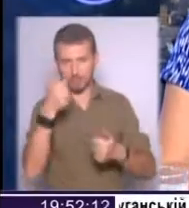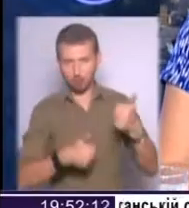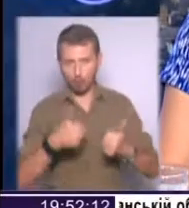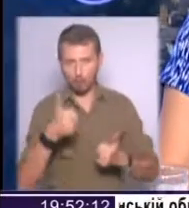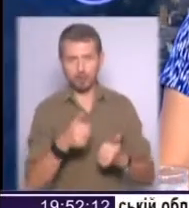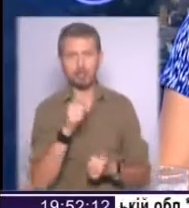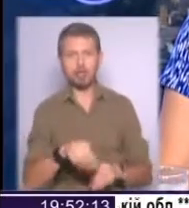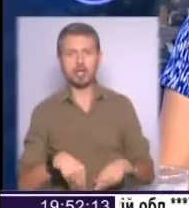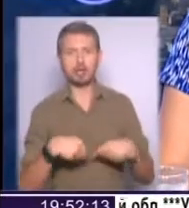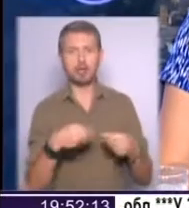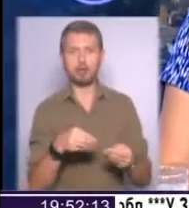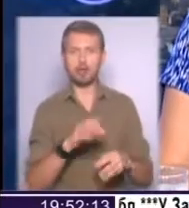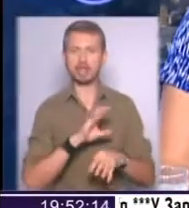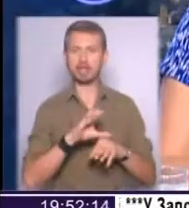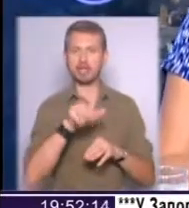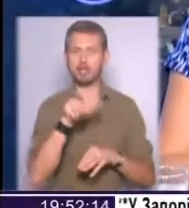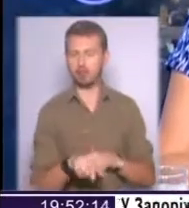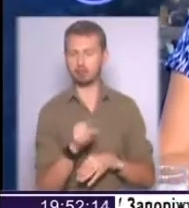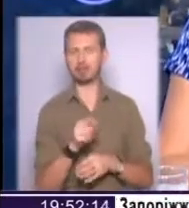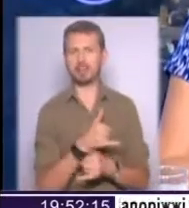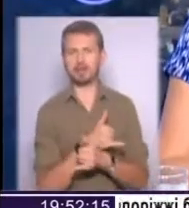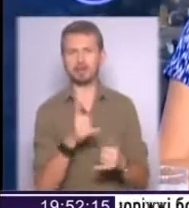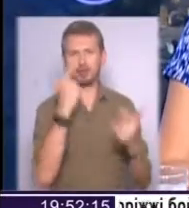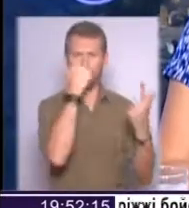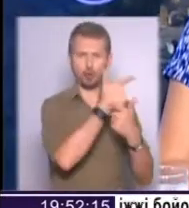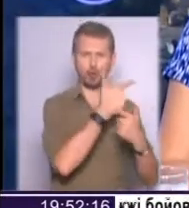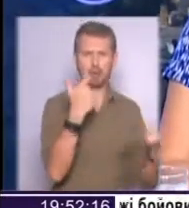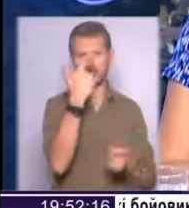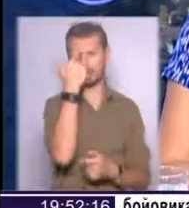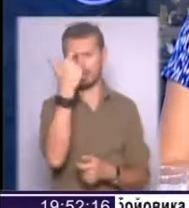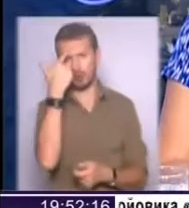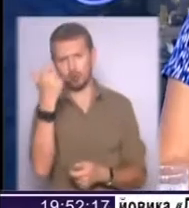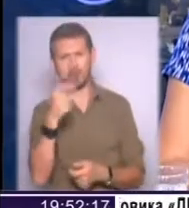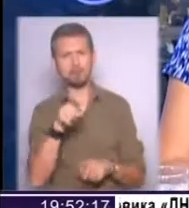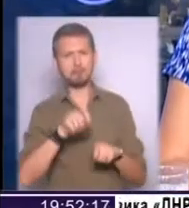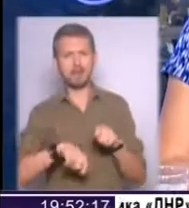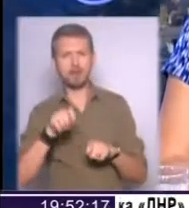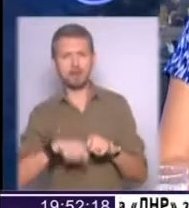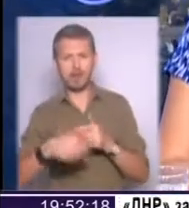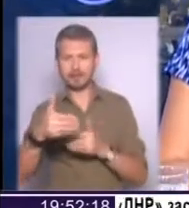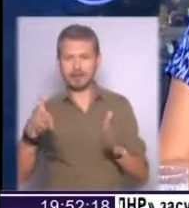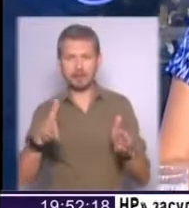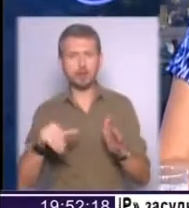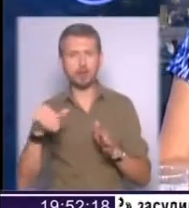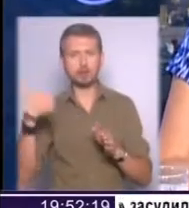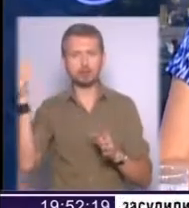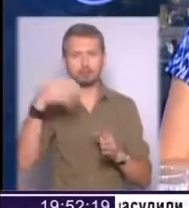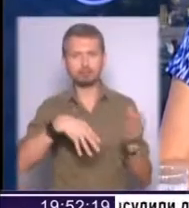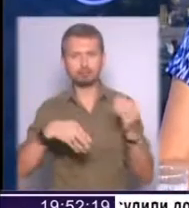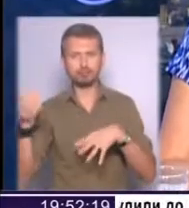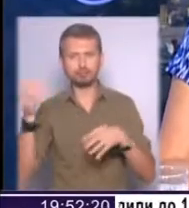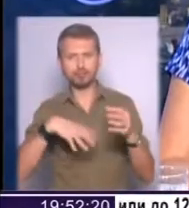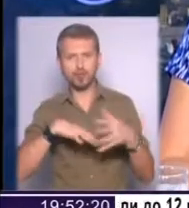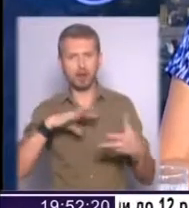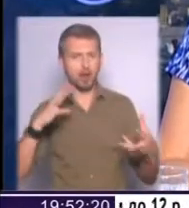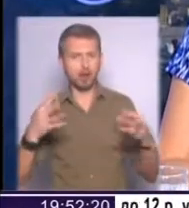Вони дають секретаря, який забезпечує оголошення, повідомлення, який перевіряє скриньку, куди надходять резюме,